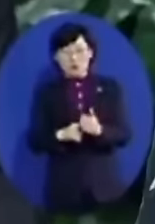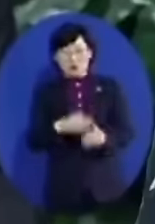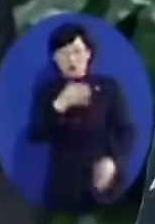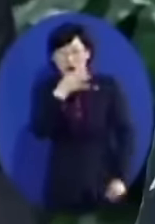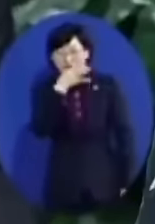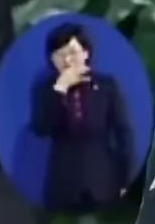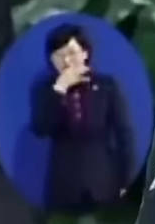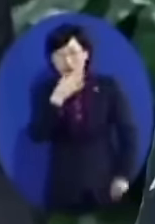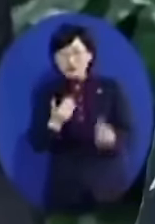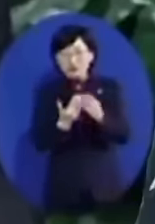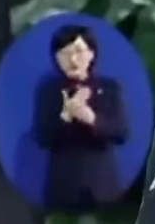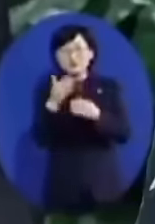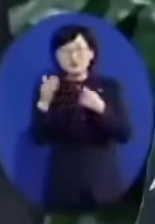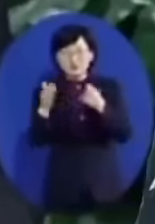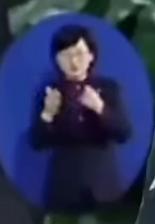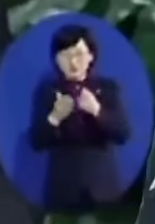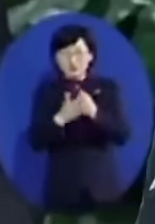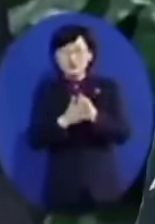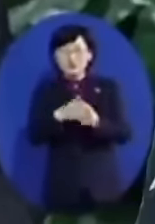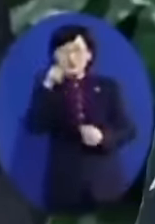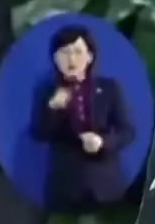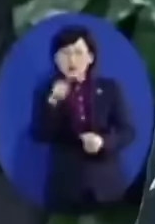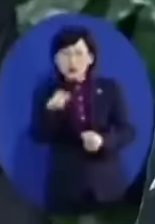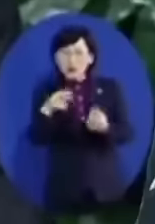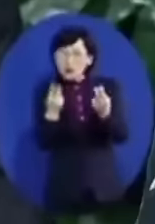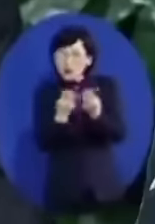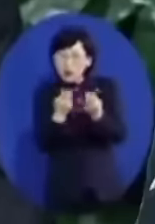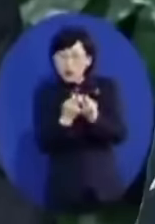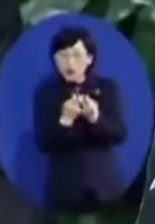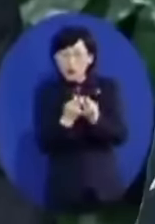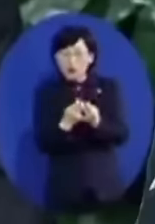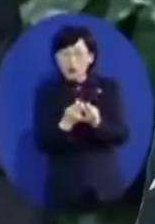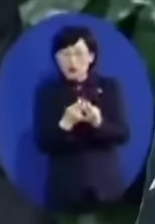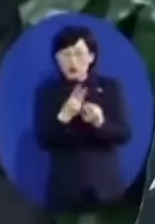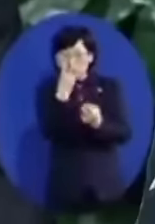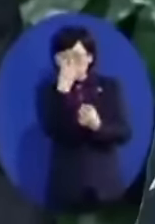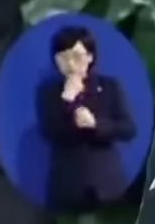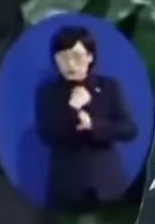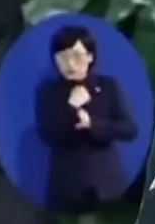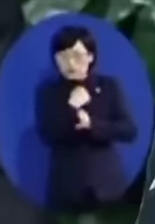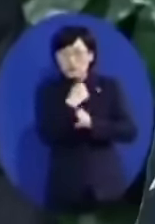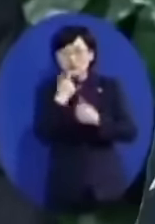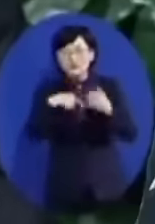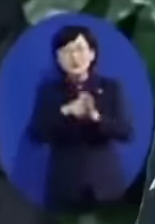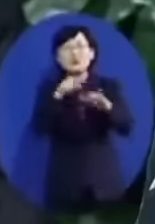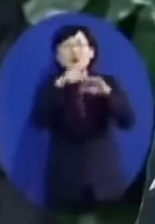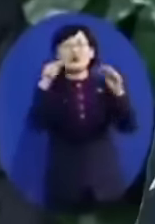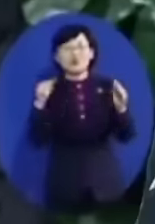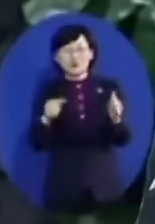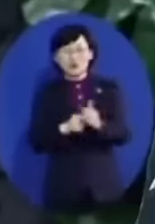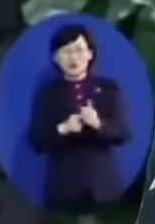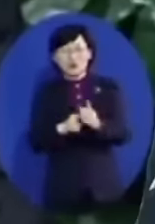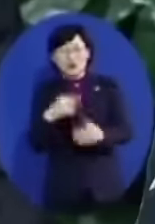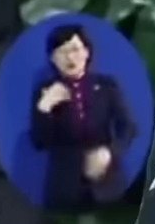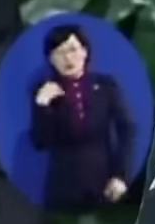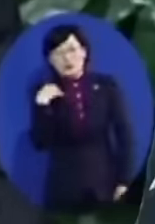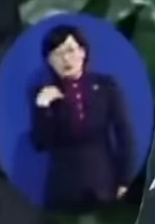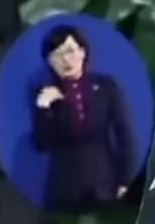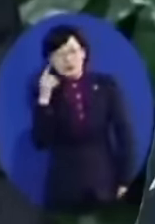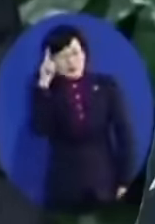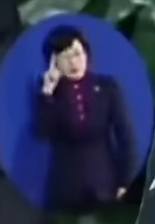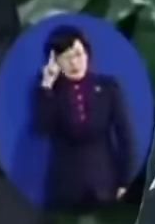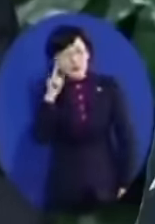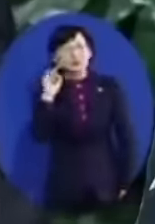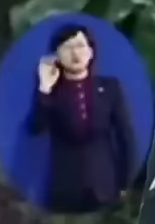욕심이 생기면 그것을 얻기 위하여, 그것을 지키기 위하여 마음에 부담을 느끼고 스트레스를 느끼게